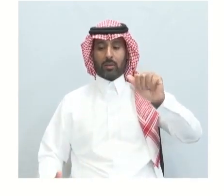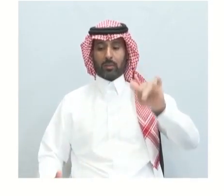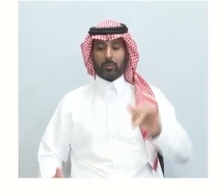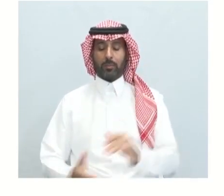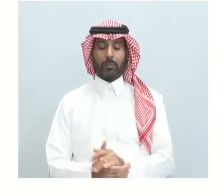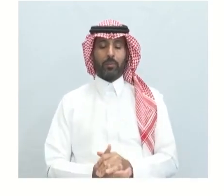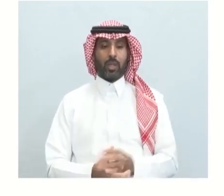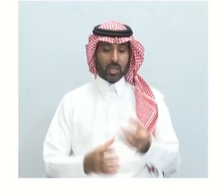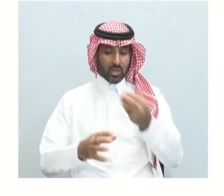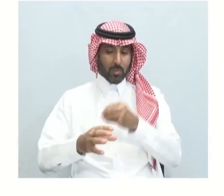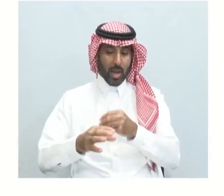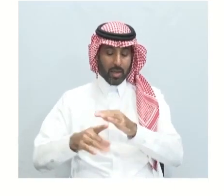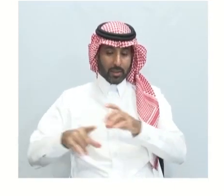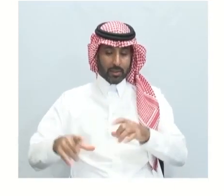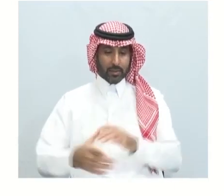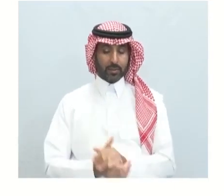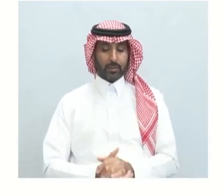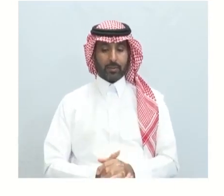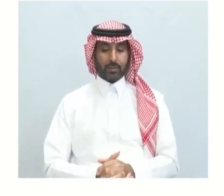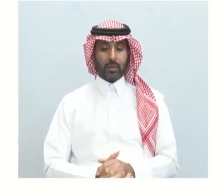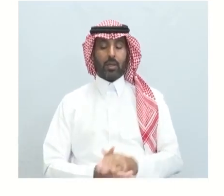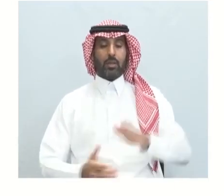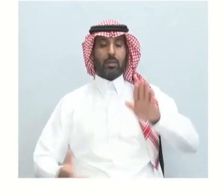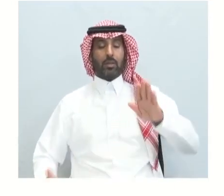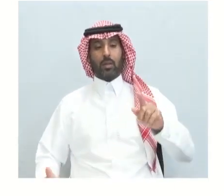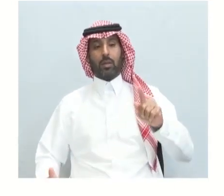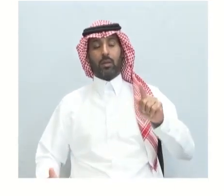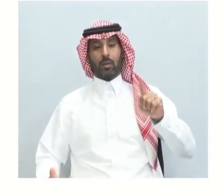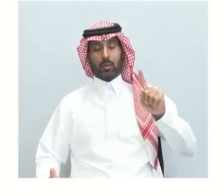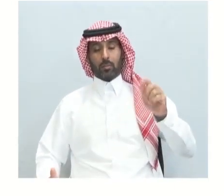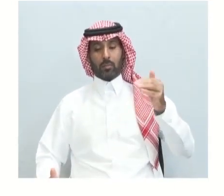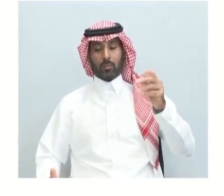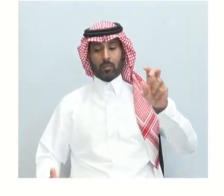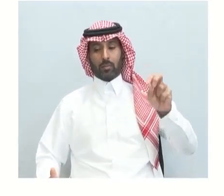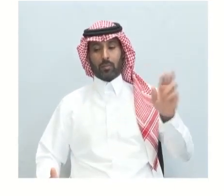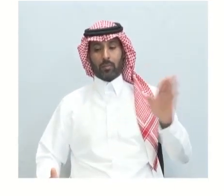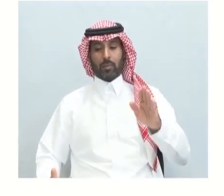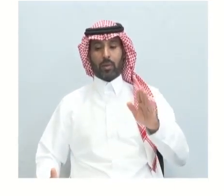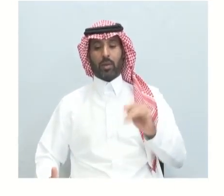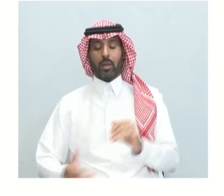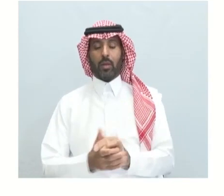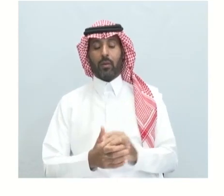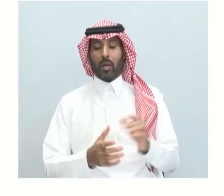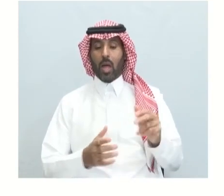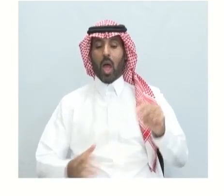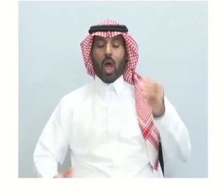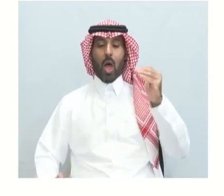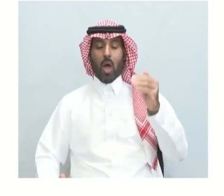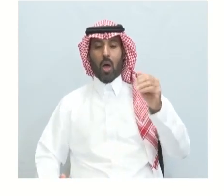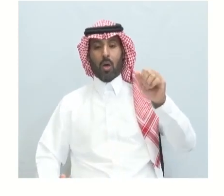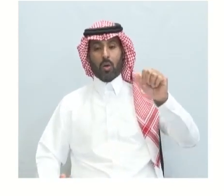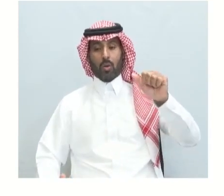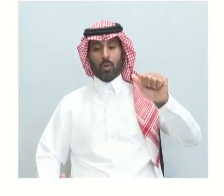السباخه الداخليه المعروفه اعزائي الطلبه سبخ حظوظا في منطقه الجوف مساحتها